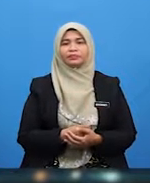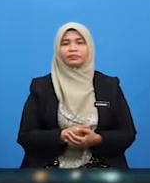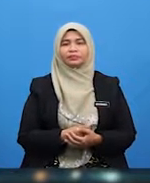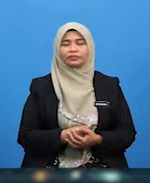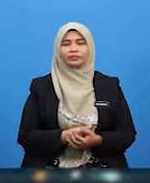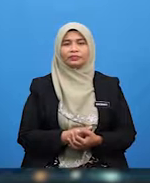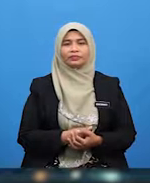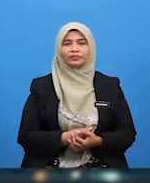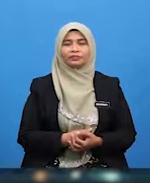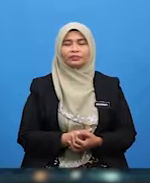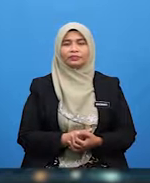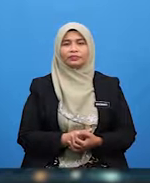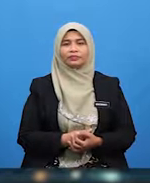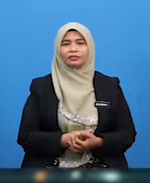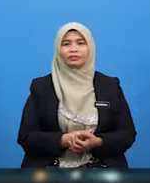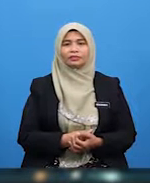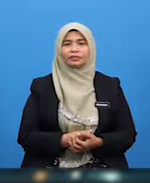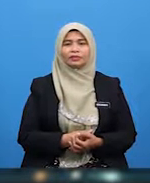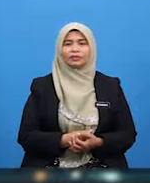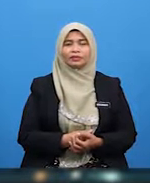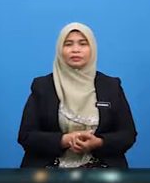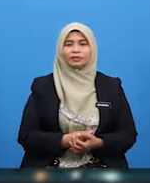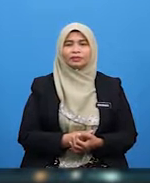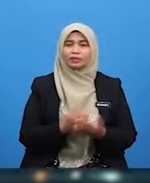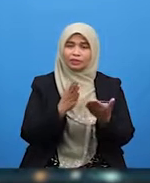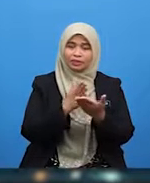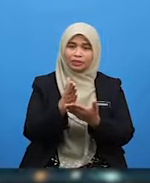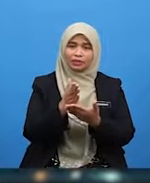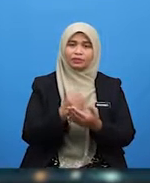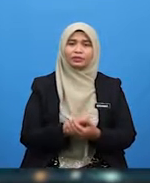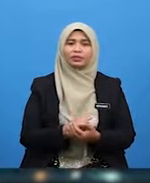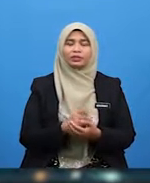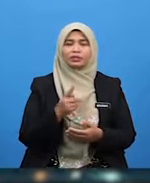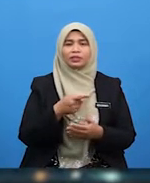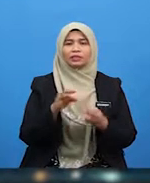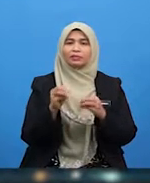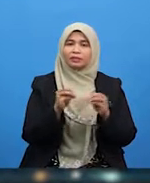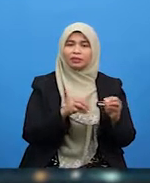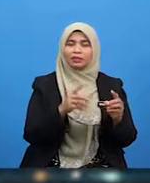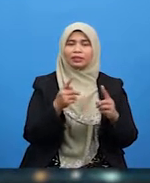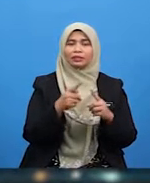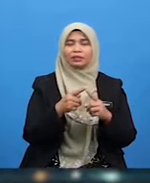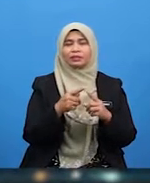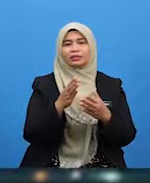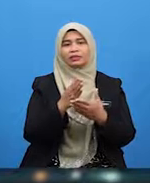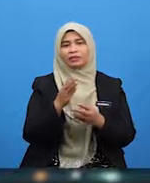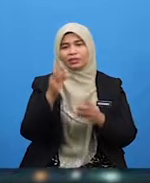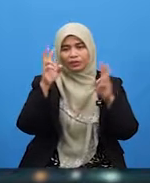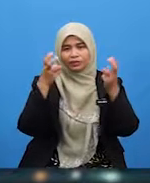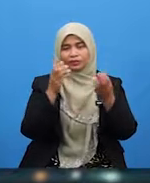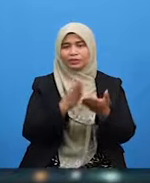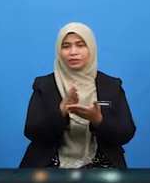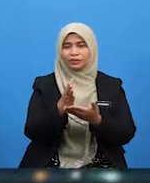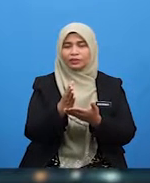ya. Baiklah. Seterusnya, kita pindah kepada subtopik berikutnya,